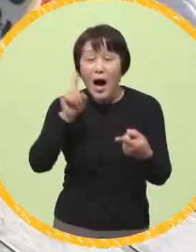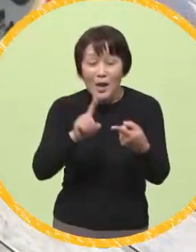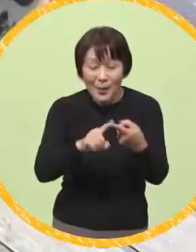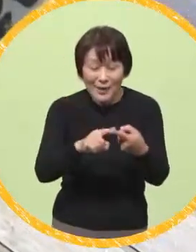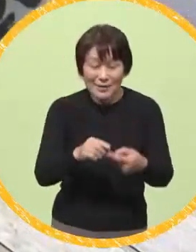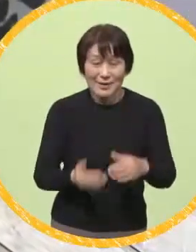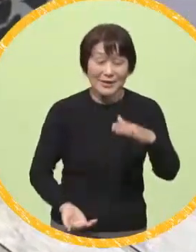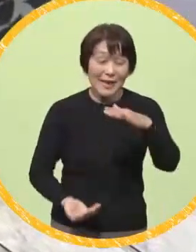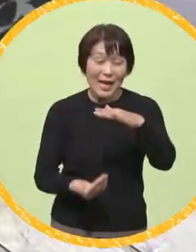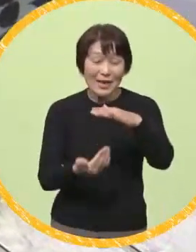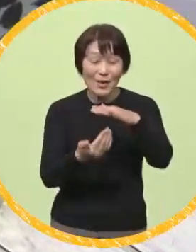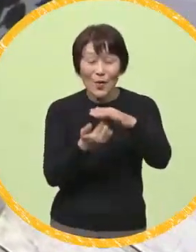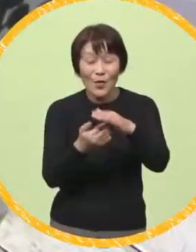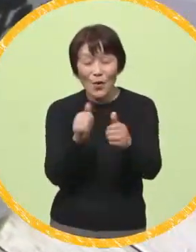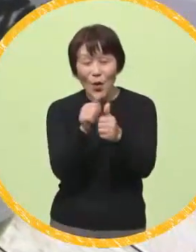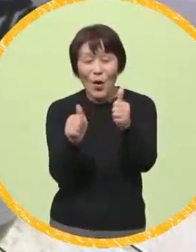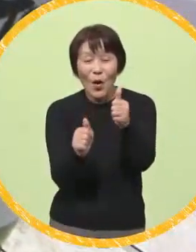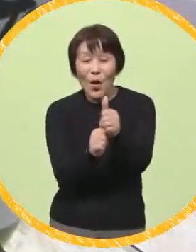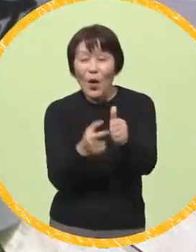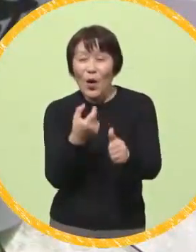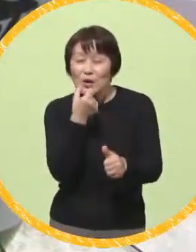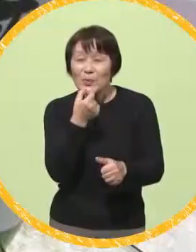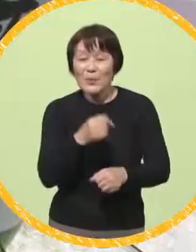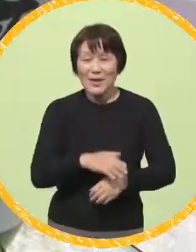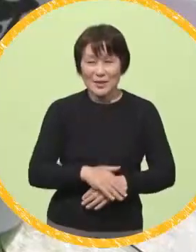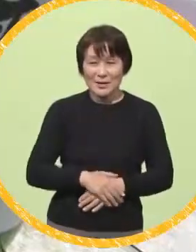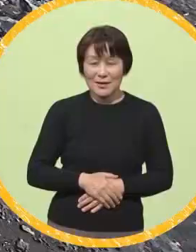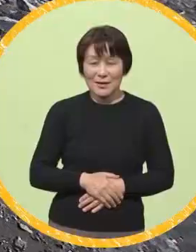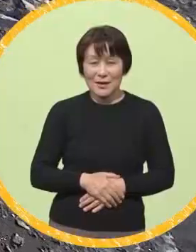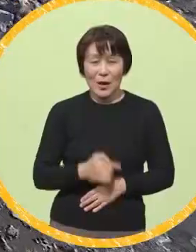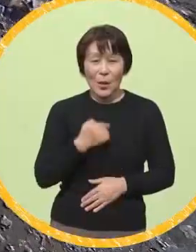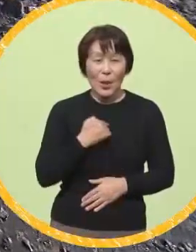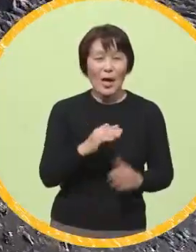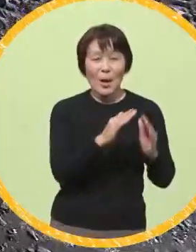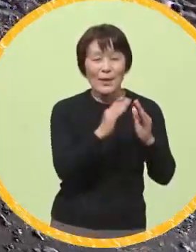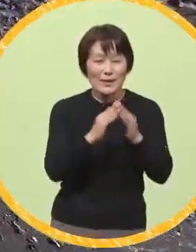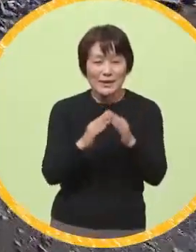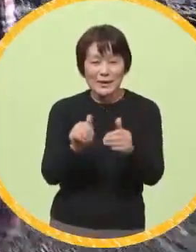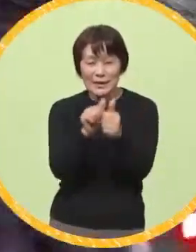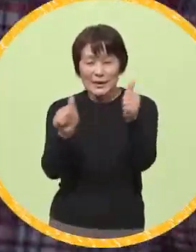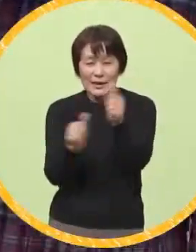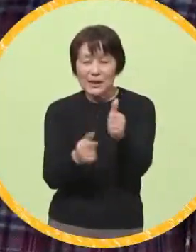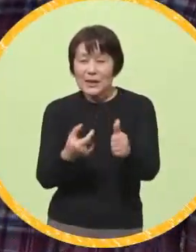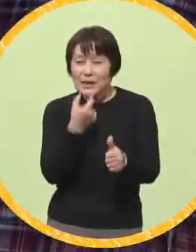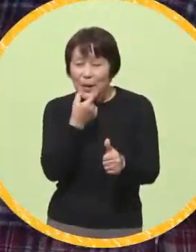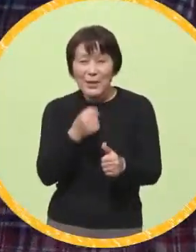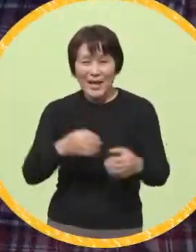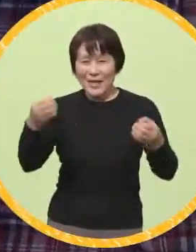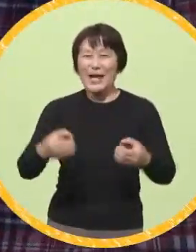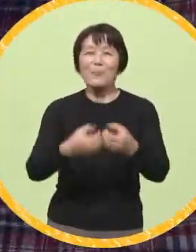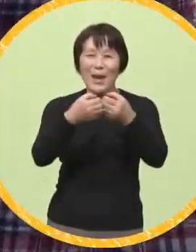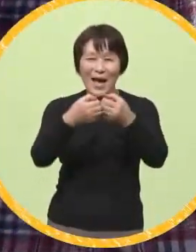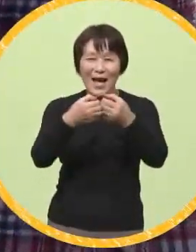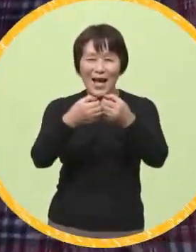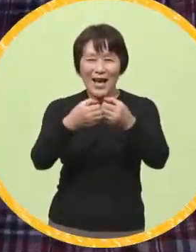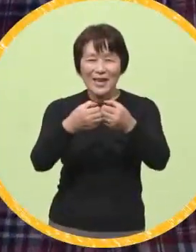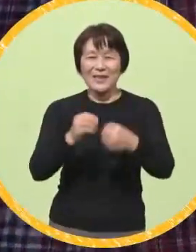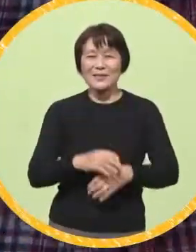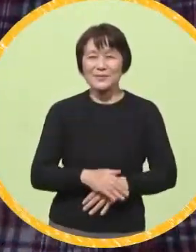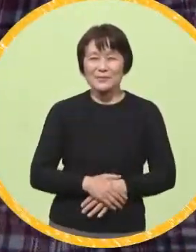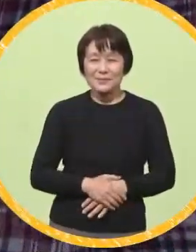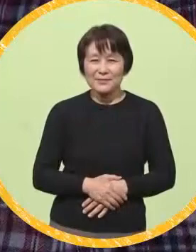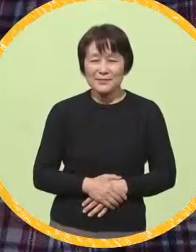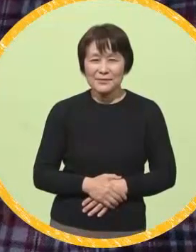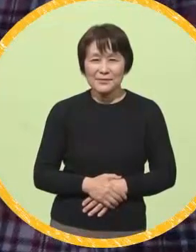には最高のつまみだと思いますよ。 最高ですよね。我が町つまみで 乾杯。いただき